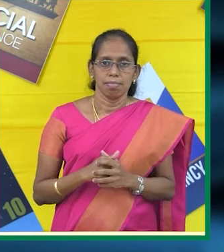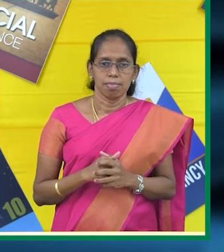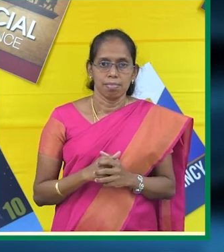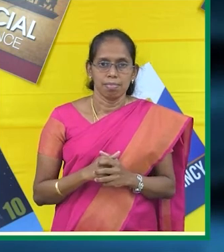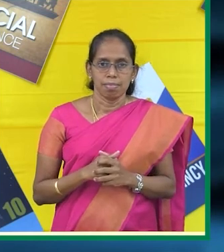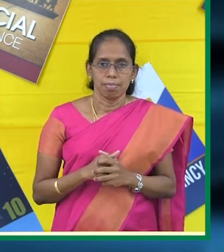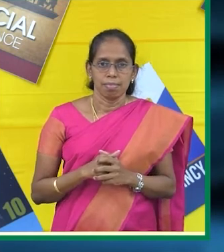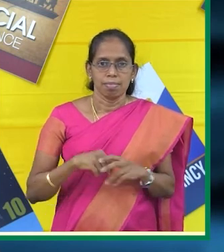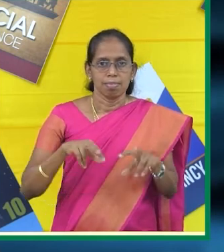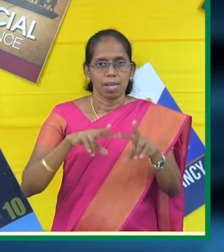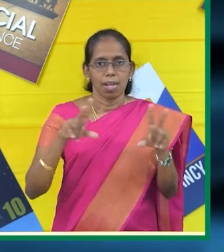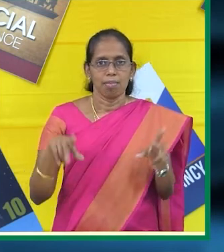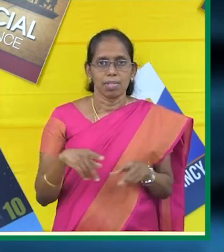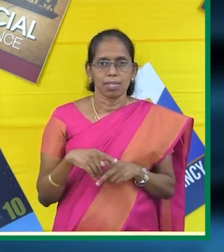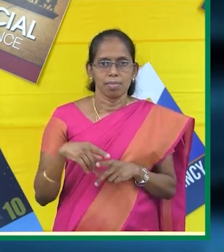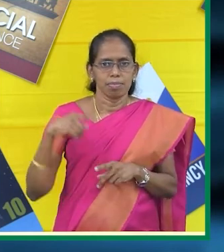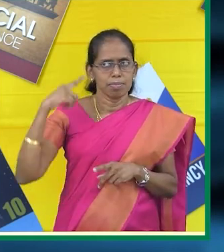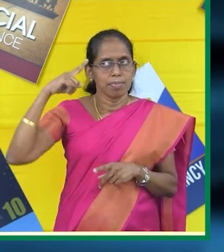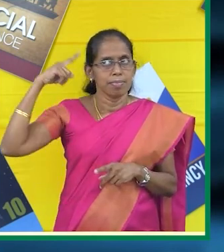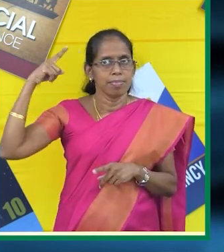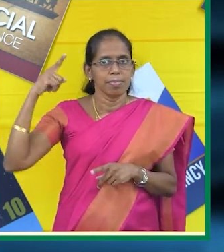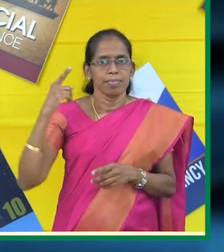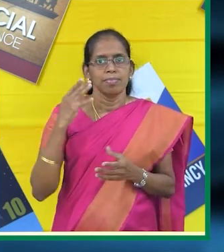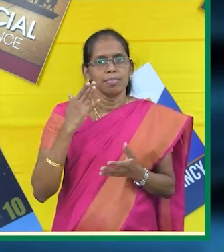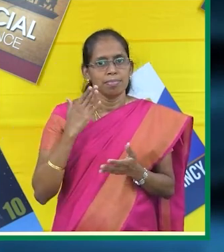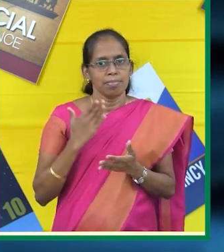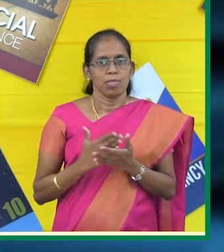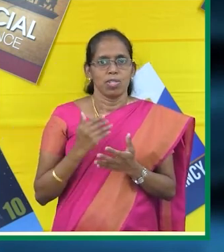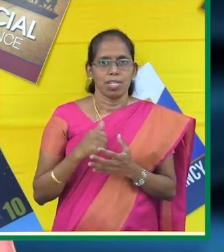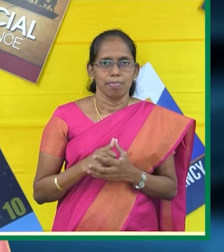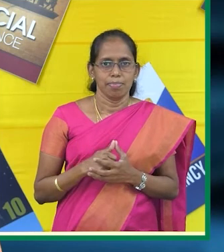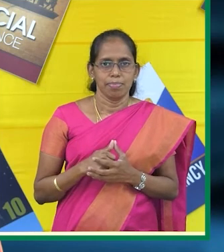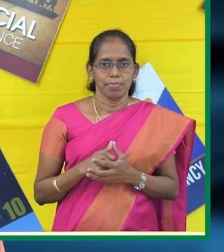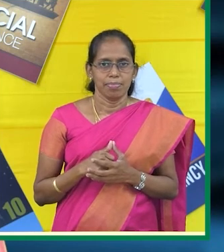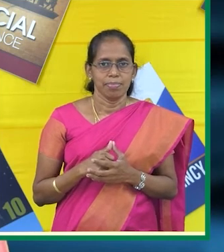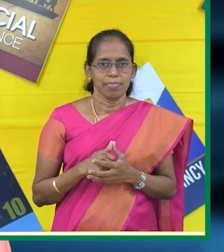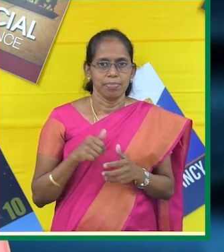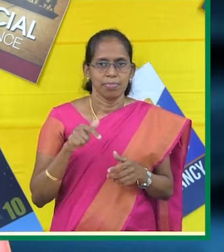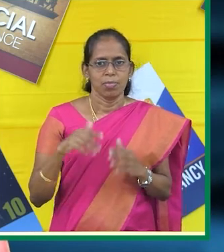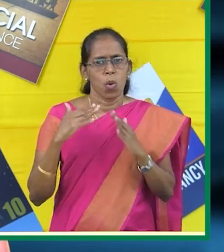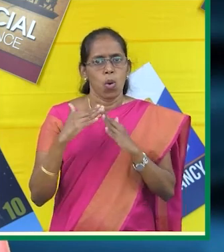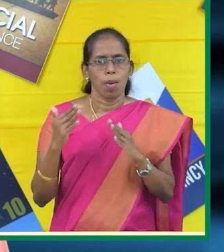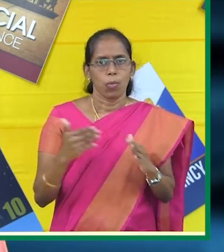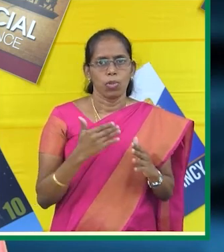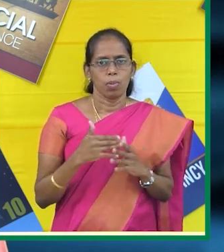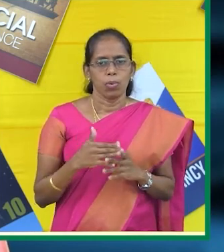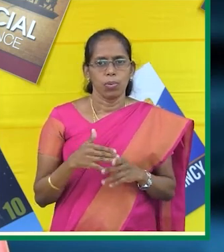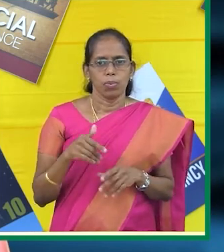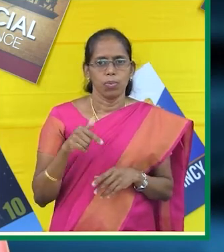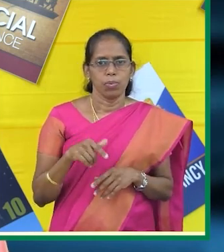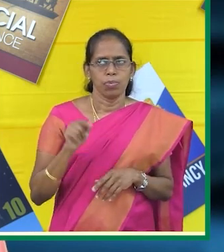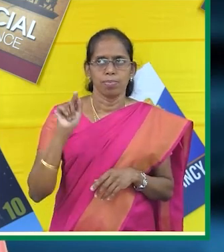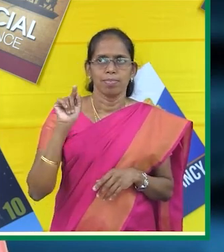அப்போது எல்லாவற்றிற்கும் கற்பனை என்பது மிக மிக முக்கியமான ஒன்று. இவர் வீட்டிற்கு வந்த பொழுது இவர் ஒரு